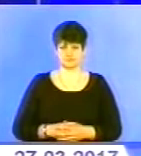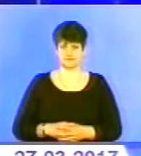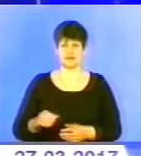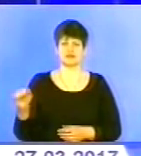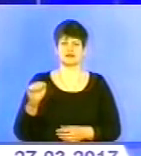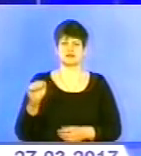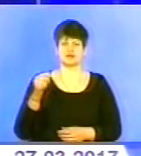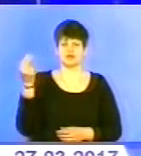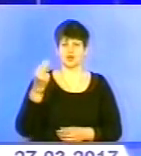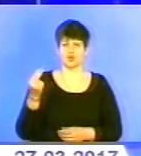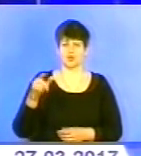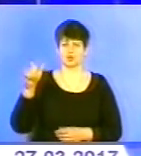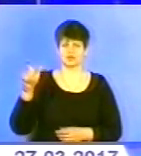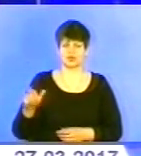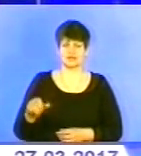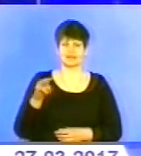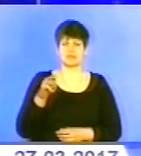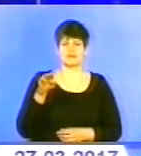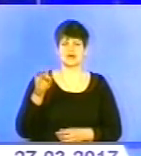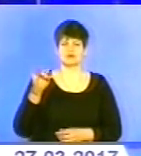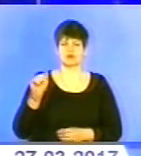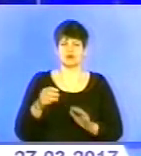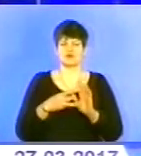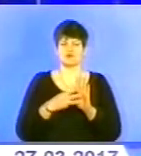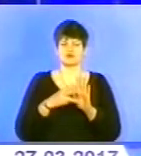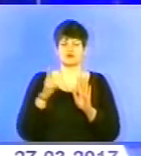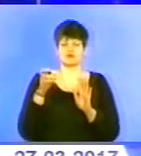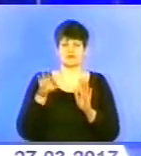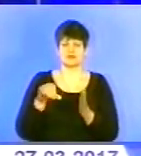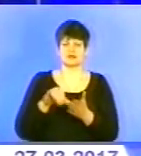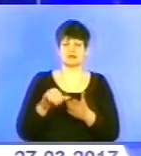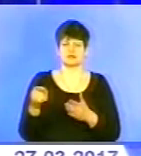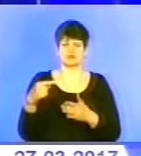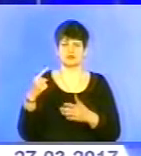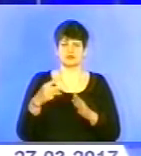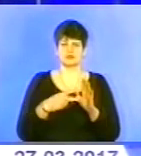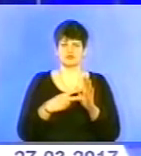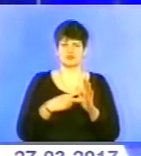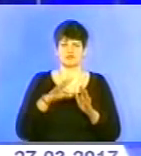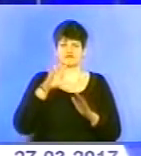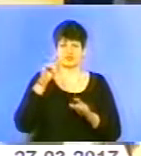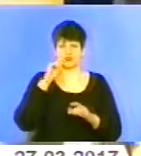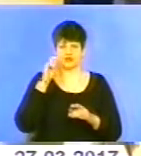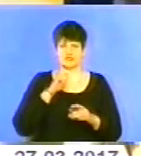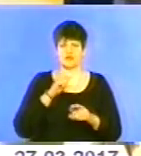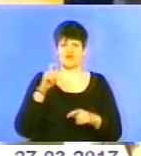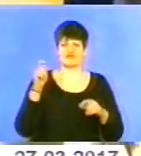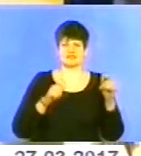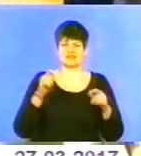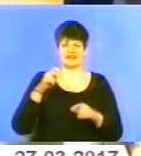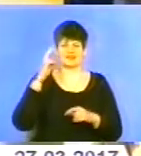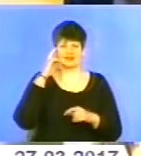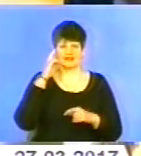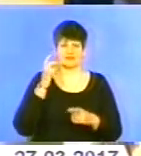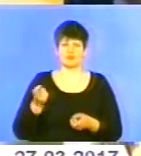Теребовлянський художник Тарас Приступа 8 квітня представлятиме Тернопільщину на 7-му всеукраїнському фестивалі писанок у Києві. До столиці